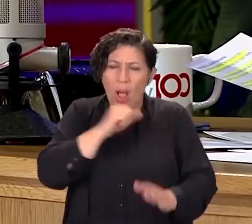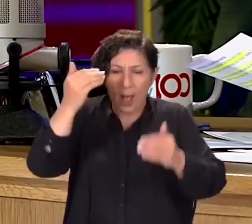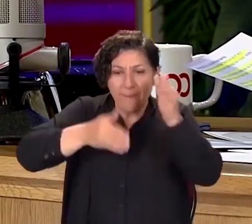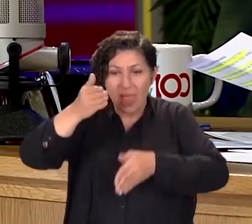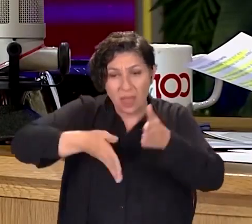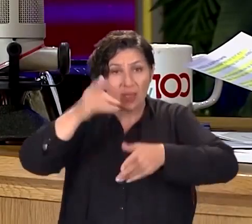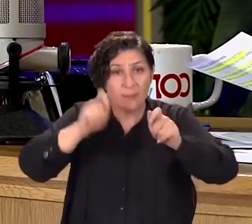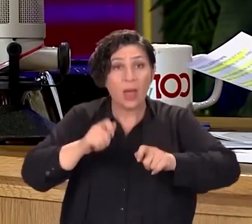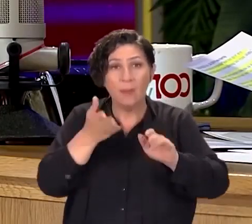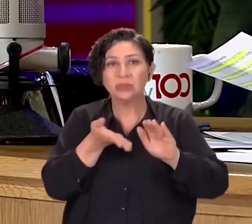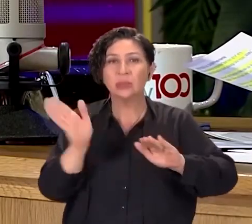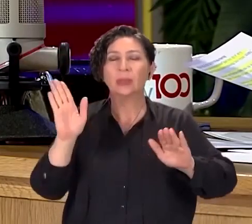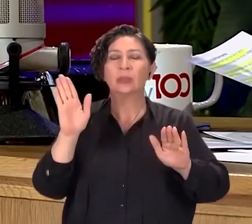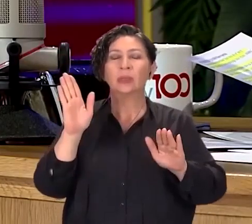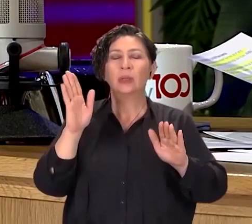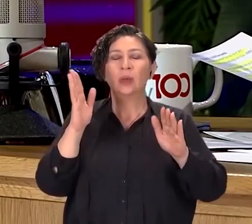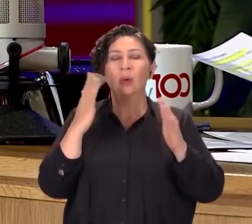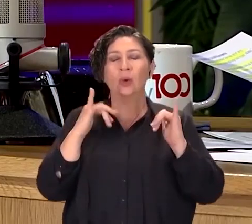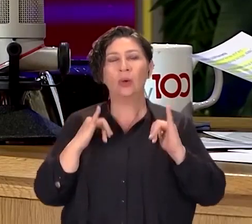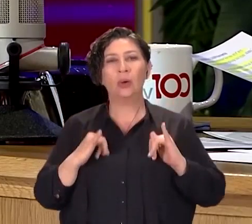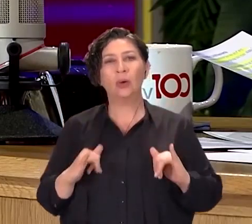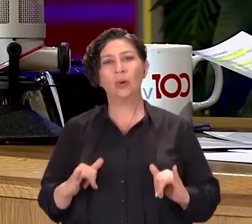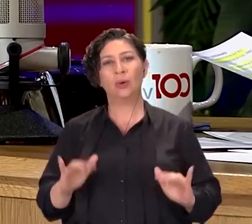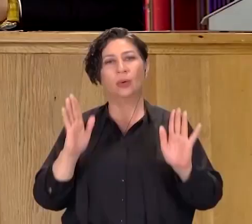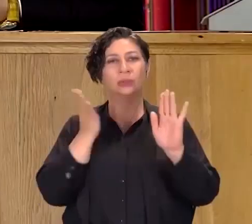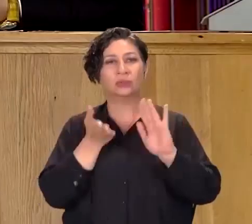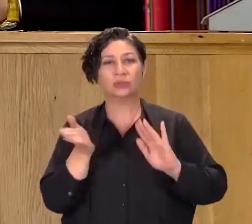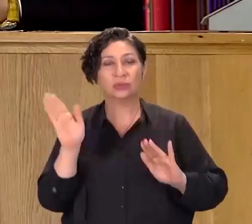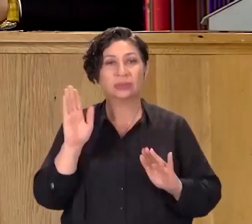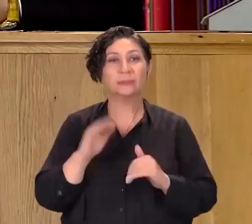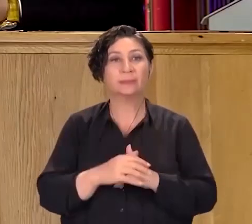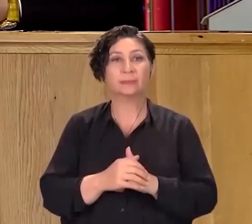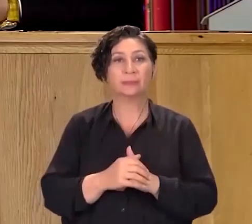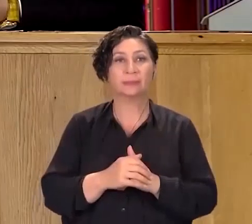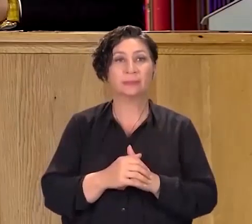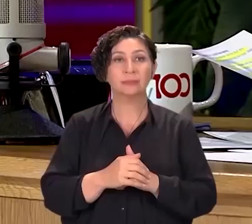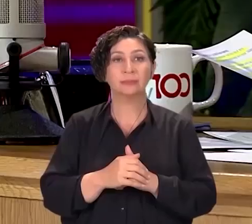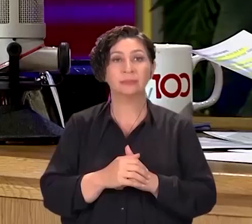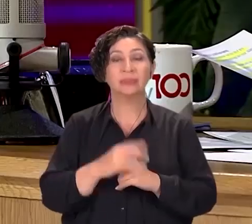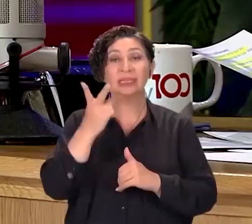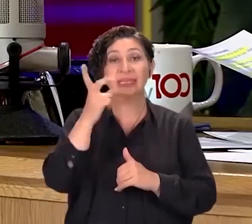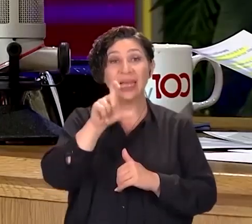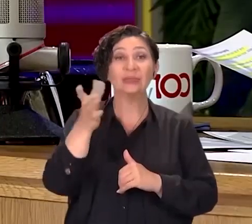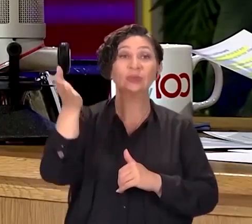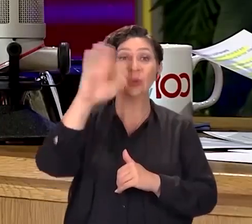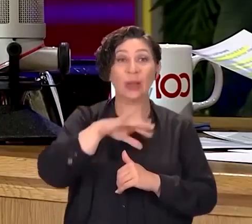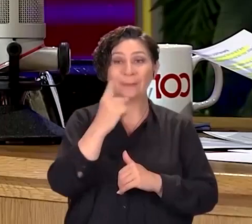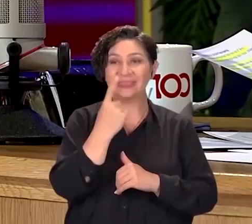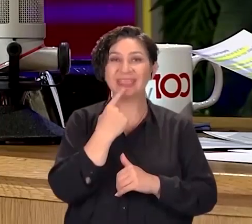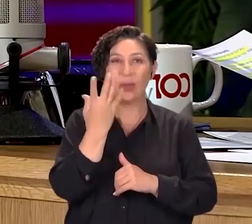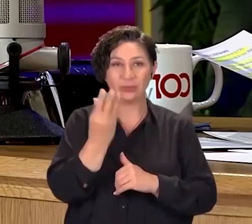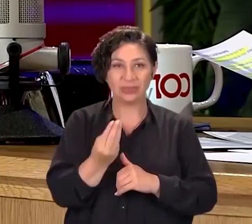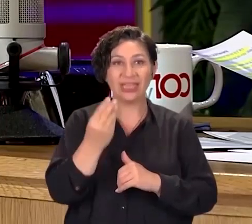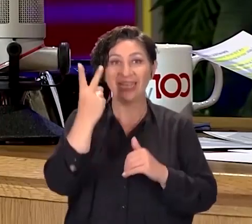girdim. Ama çıkarken dedi, gülerek çıktım dedi. Ondan sonra işte 2 ay sonra 1 sene